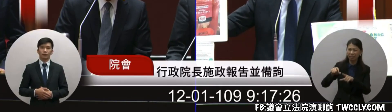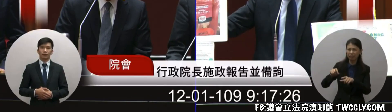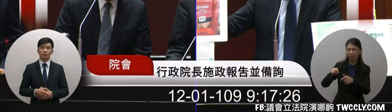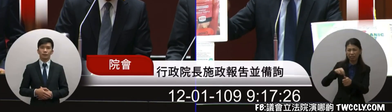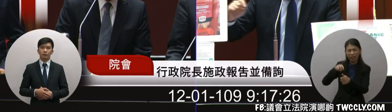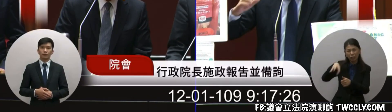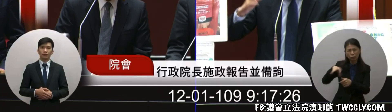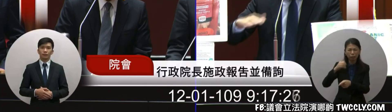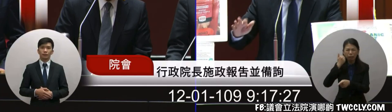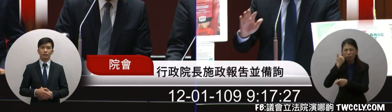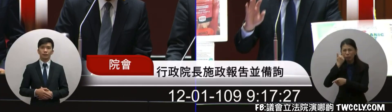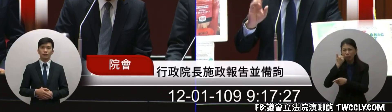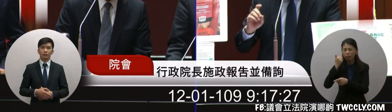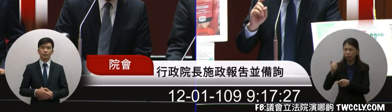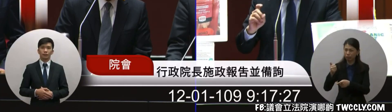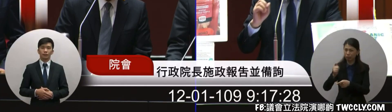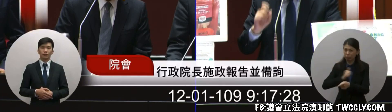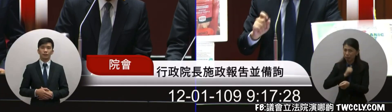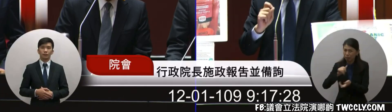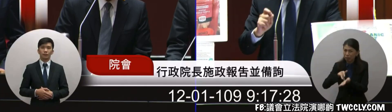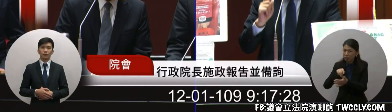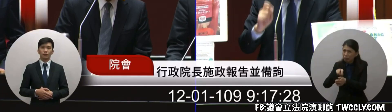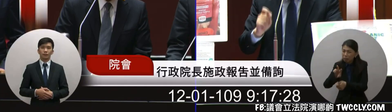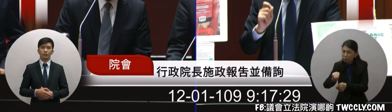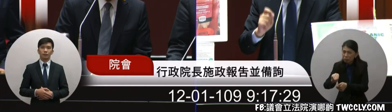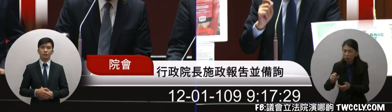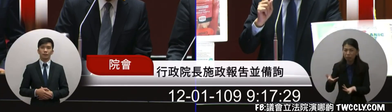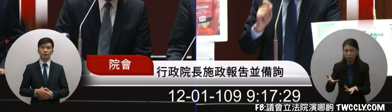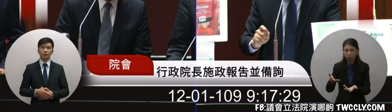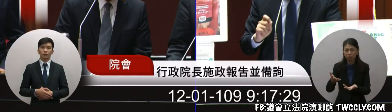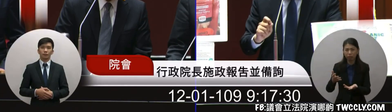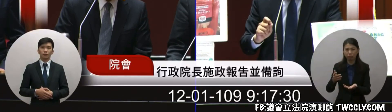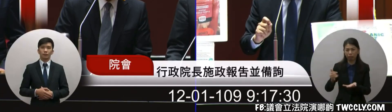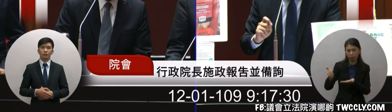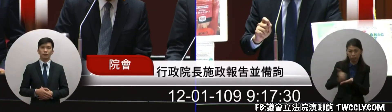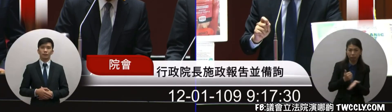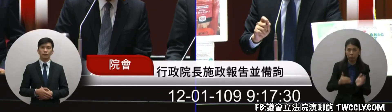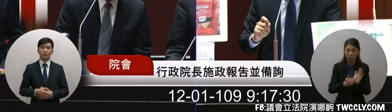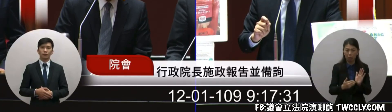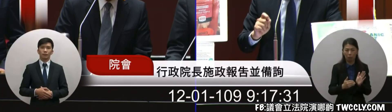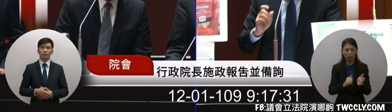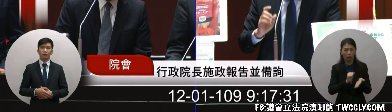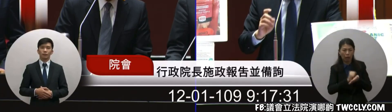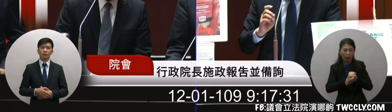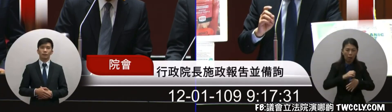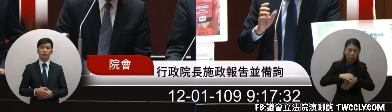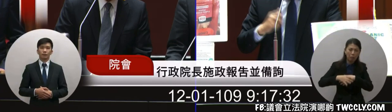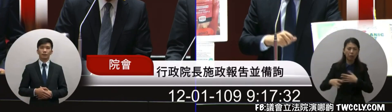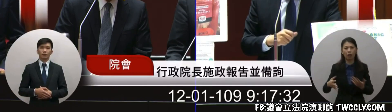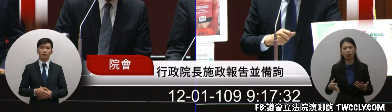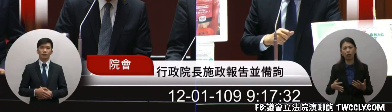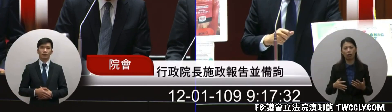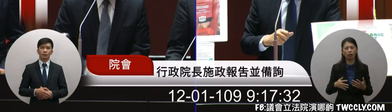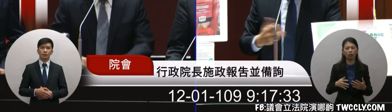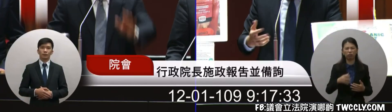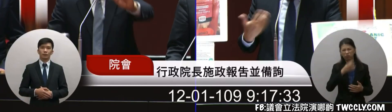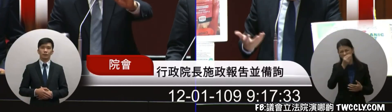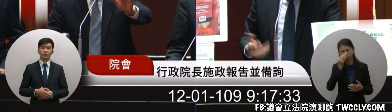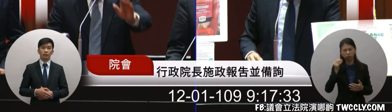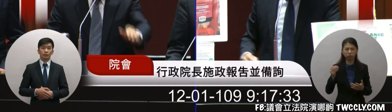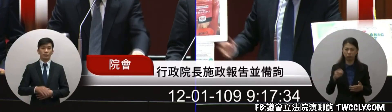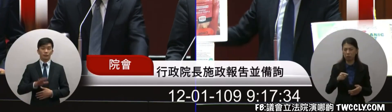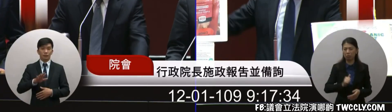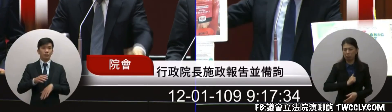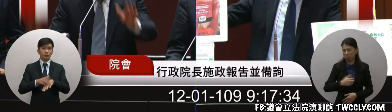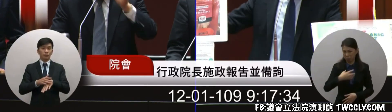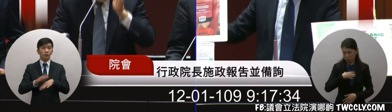后续的话如果到了市场也没有真的很完完整整的让大家知道的话，其实哈还是很危险的。 对， 我应该甚至